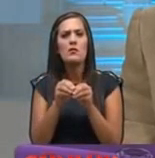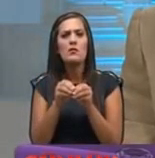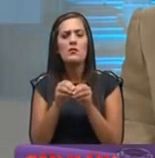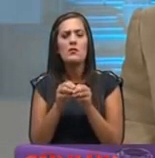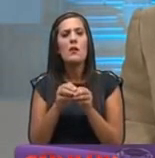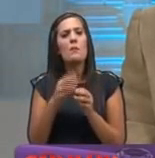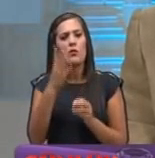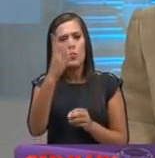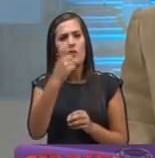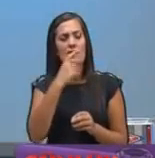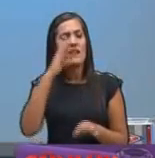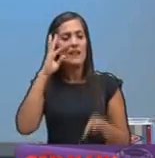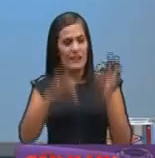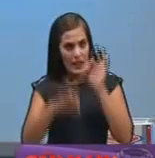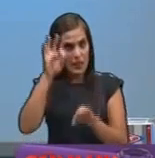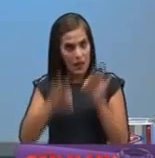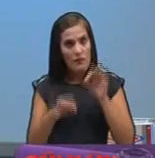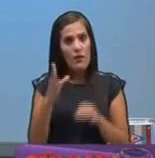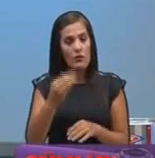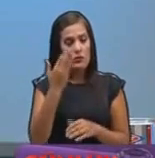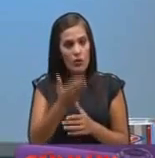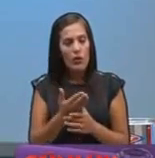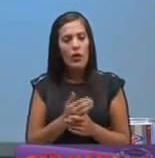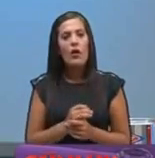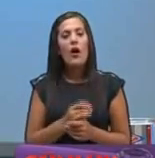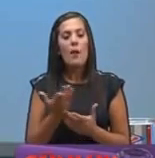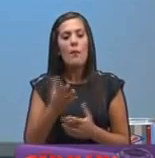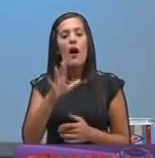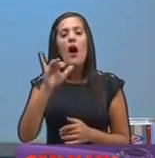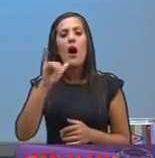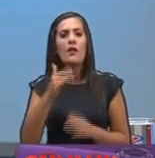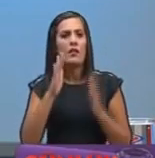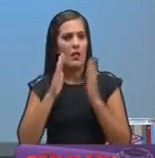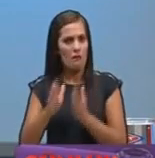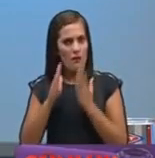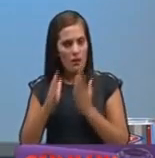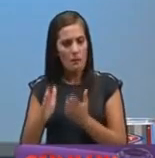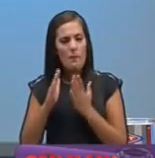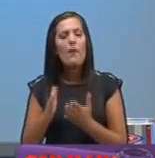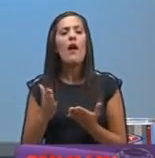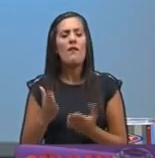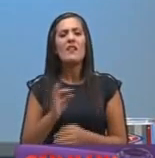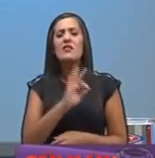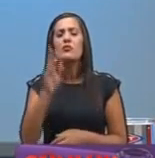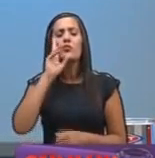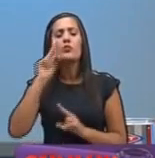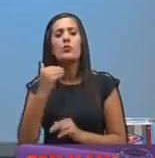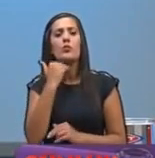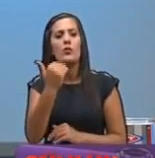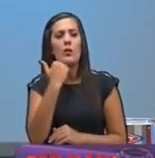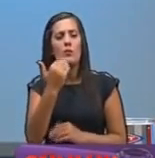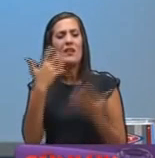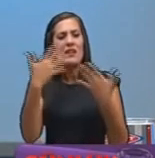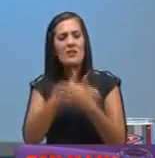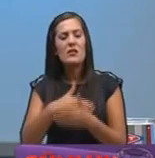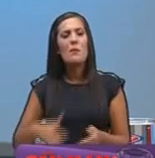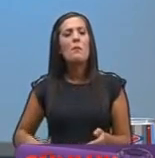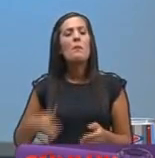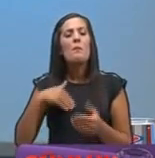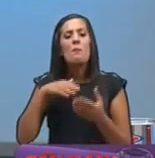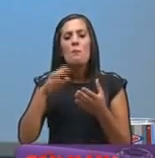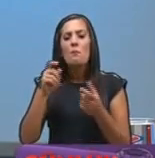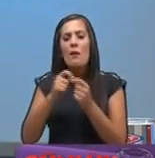Peki 4 senedir tedavi görüyorsunuz ama ağrı dinmedi, devam ediyor. Evet, hiç uyuyamıyorum gece. Bacağımı